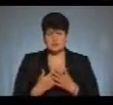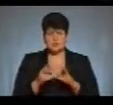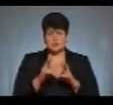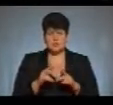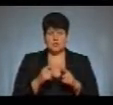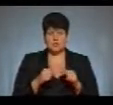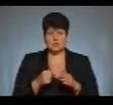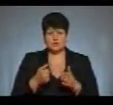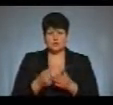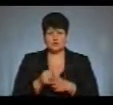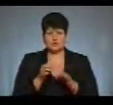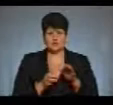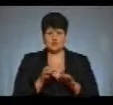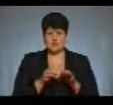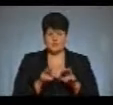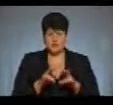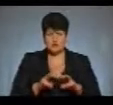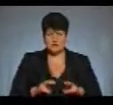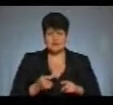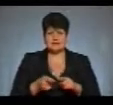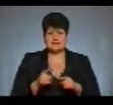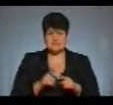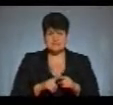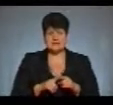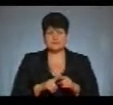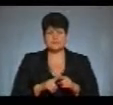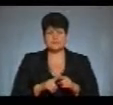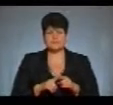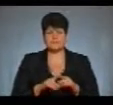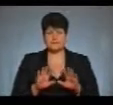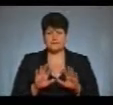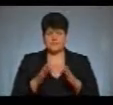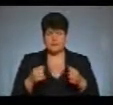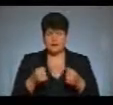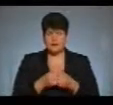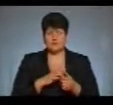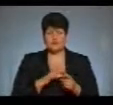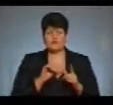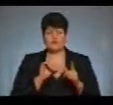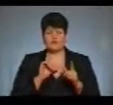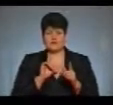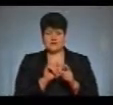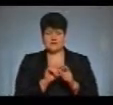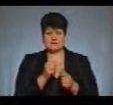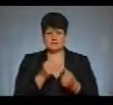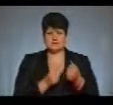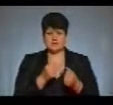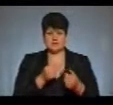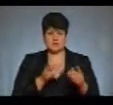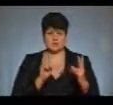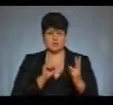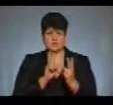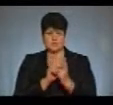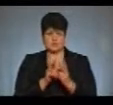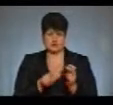орган досудового розслідування настання даної дорожньо-транспортної пригоди, є виїзд автомобіля Міцубіші L200 на смугу